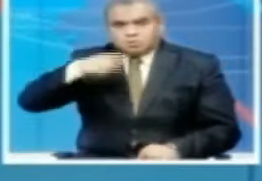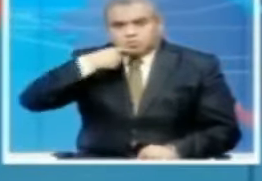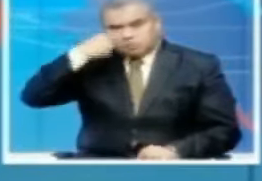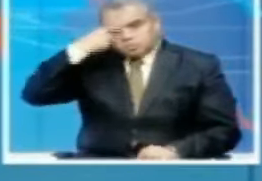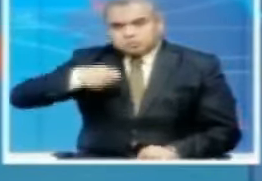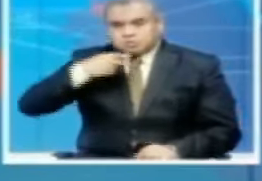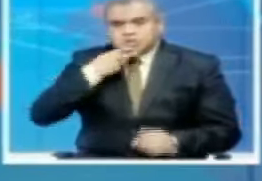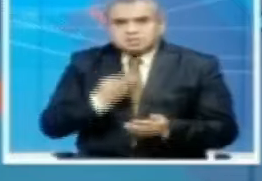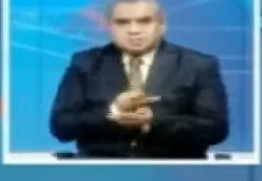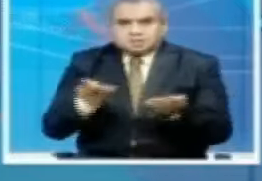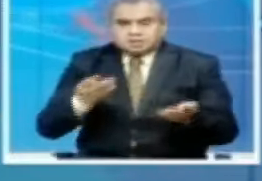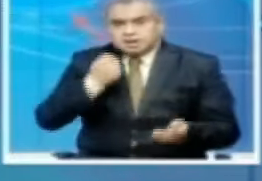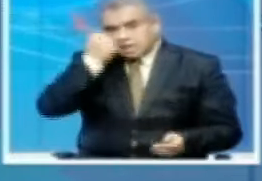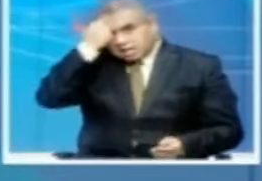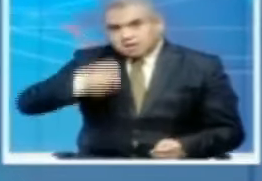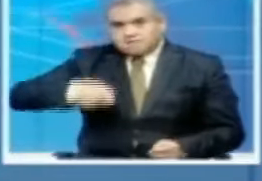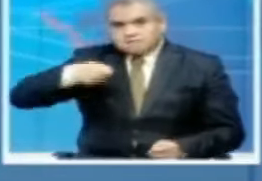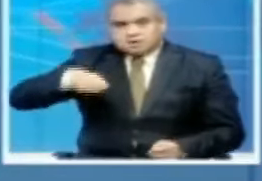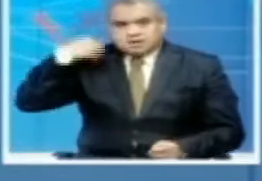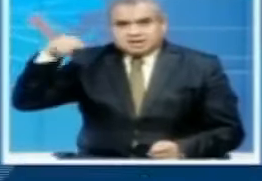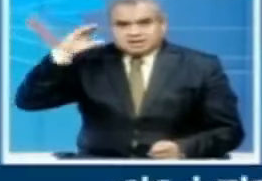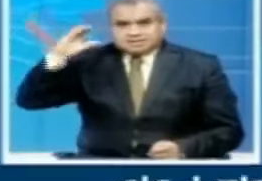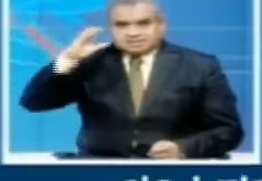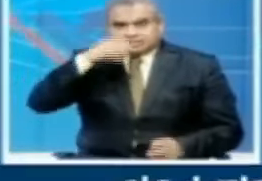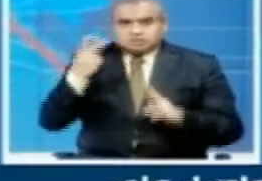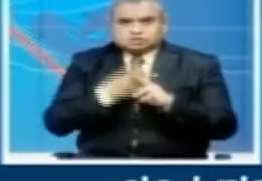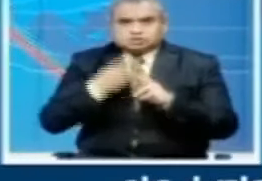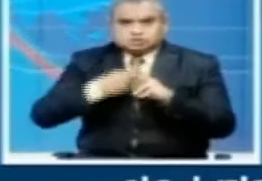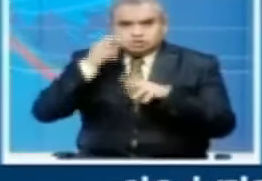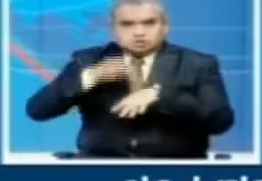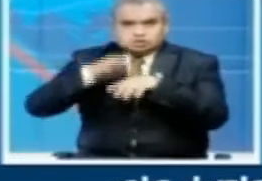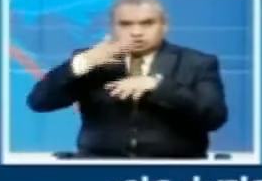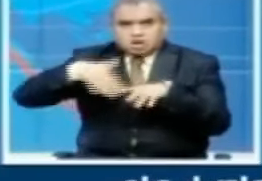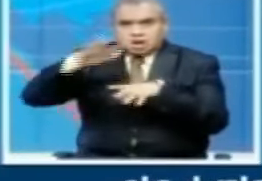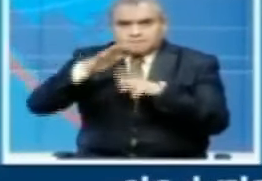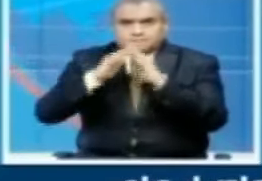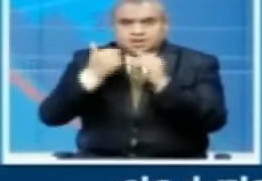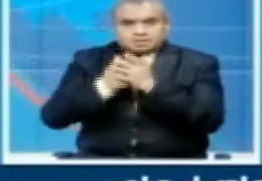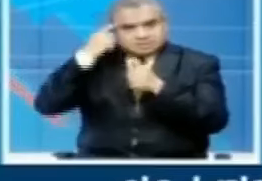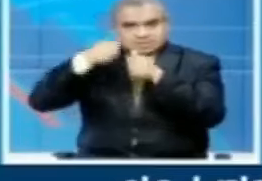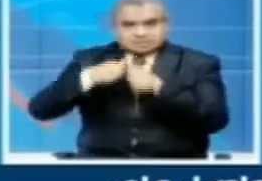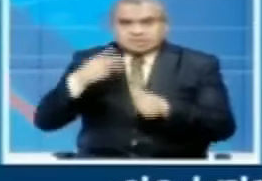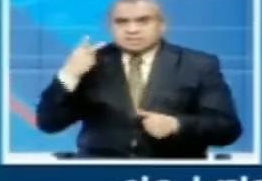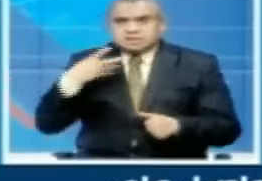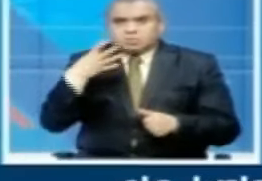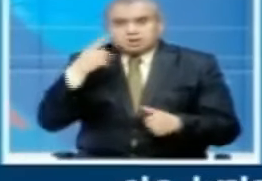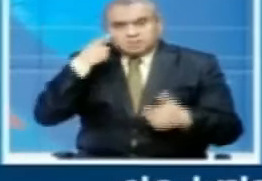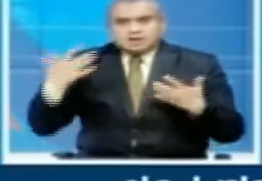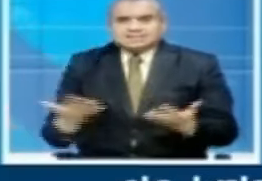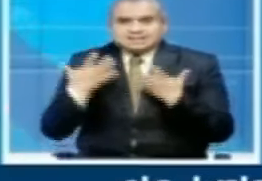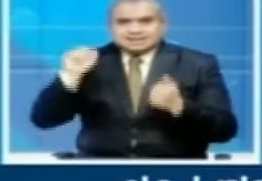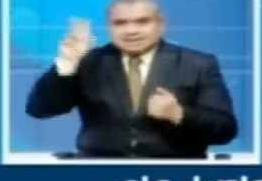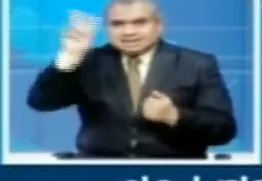بخير. هنأ الرئيس عبد الفتاح السيسي الشعب المصري بالذكرى 42 لتحرير سيناء الحبيبة.